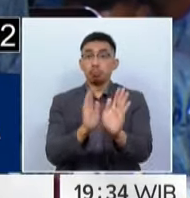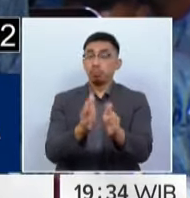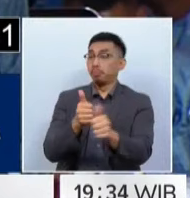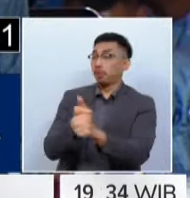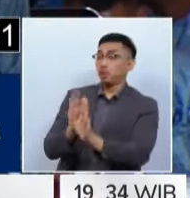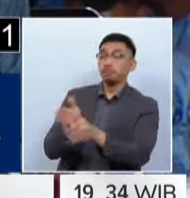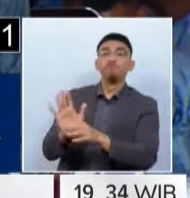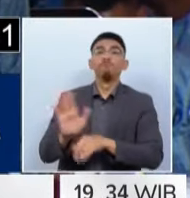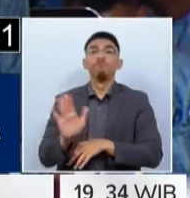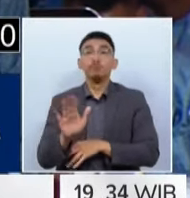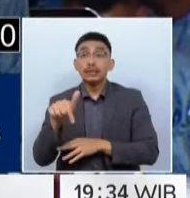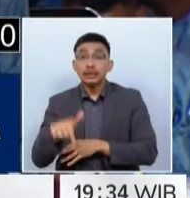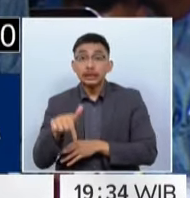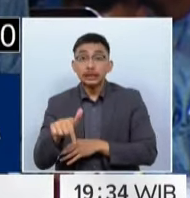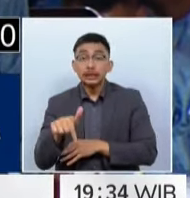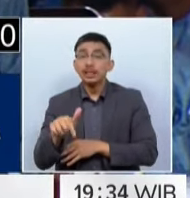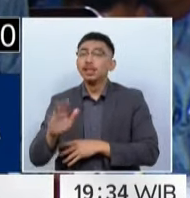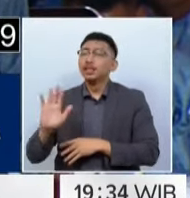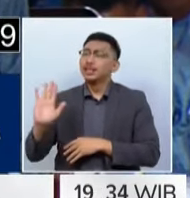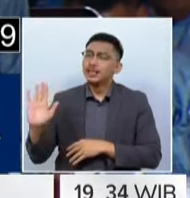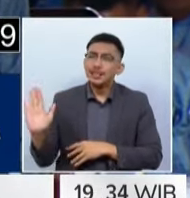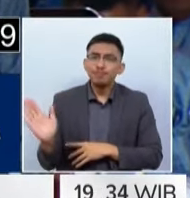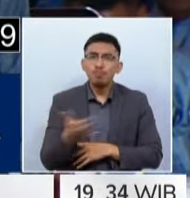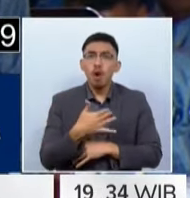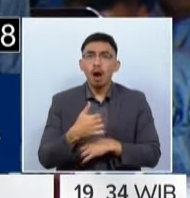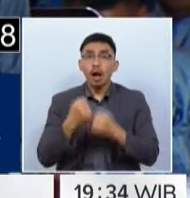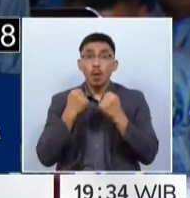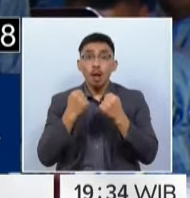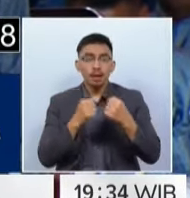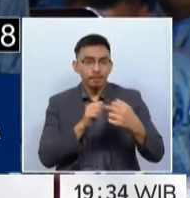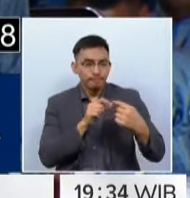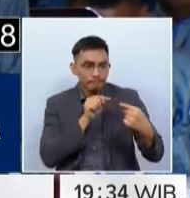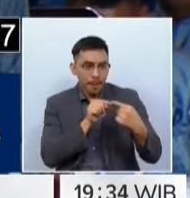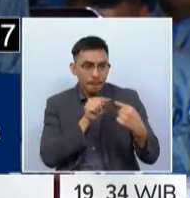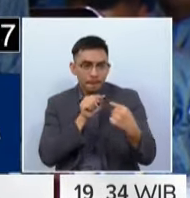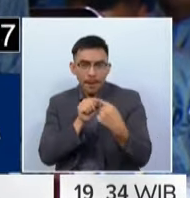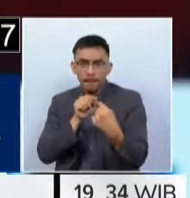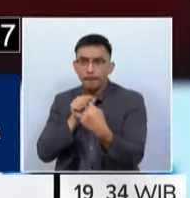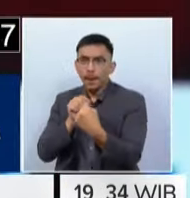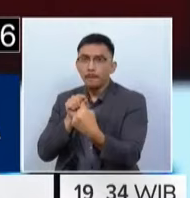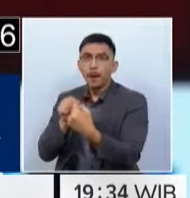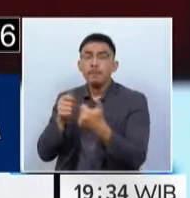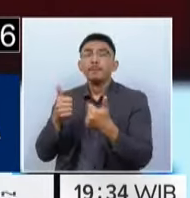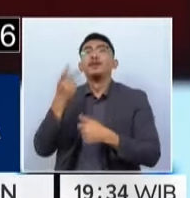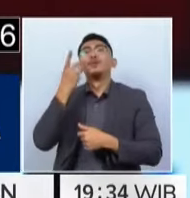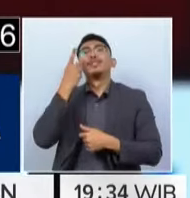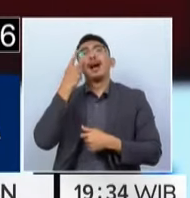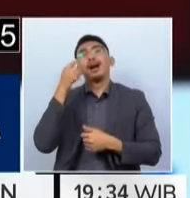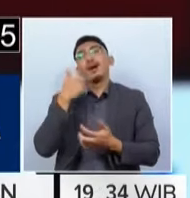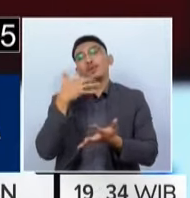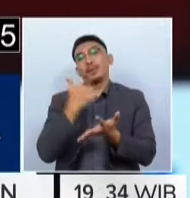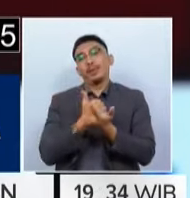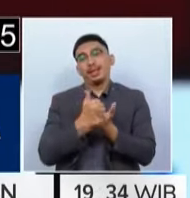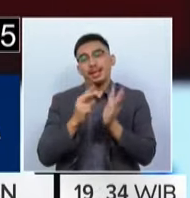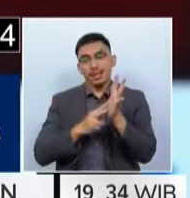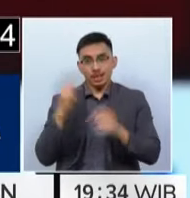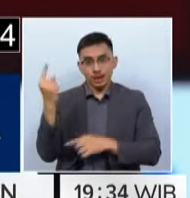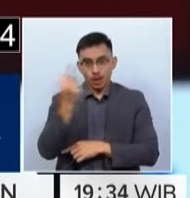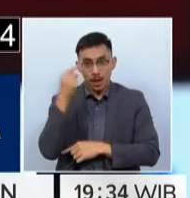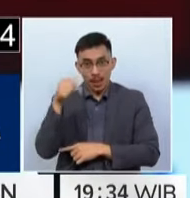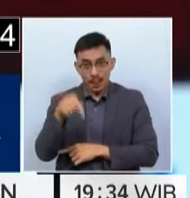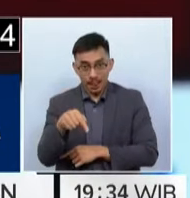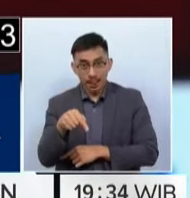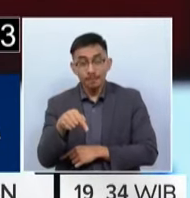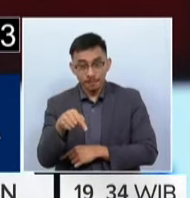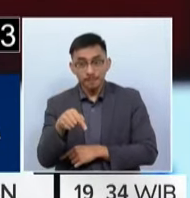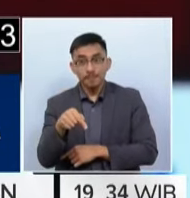sayauskan kekuatan kita bisa mengamankan kepentingan nasional kita saudara-saudara sekalian 1000 kawan